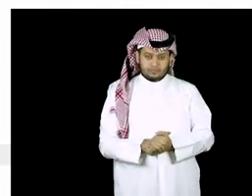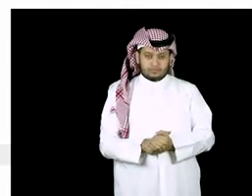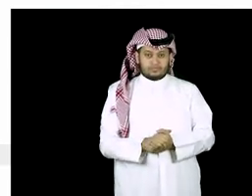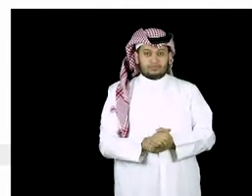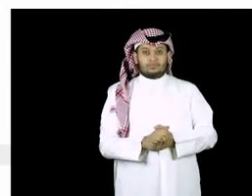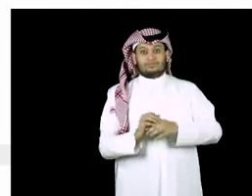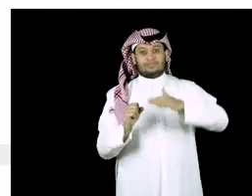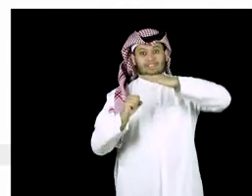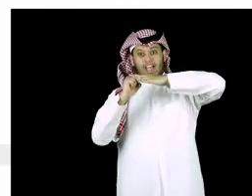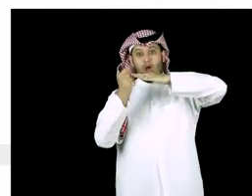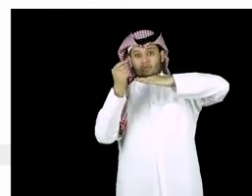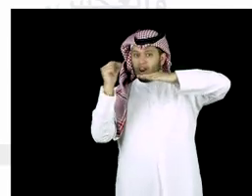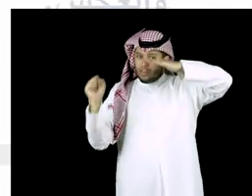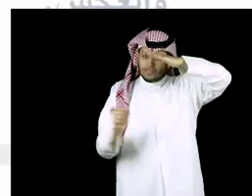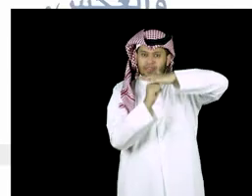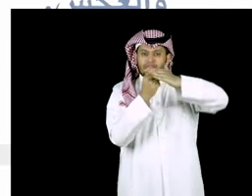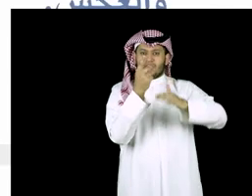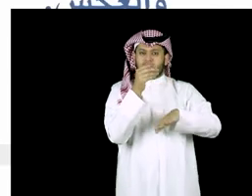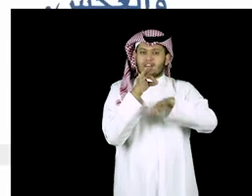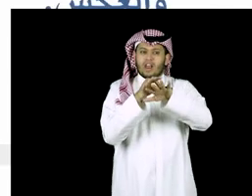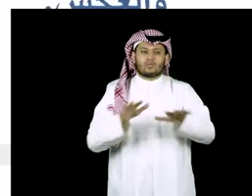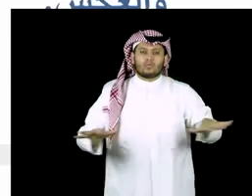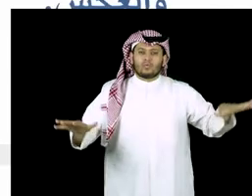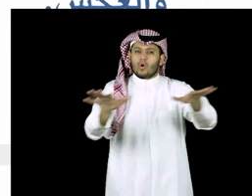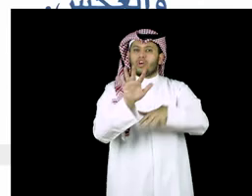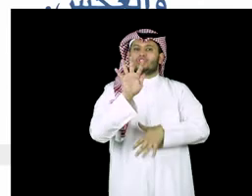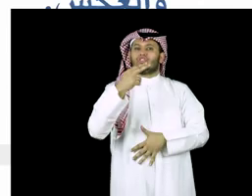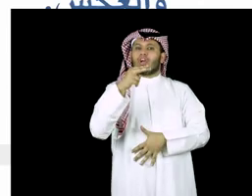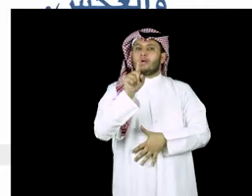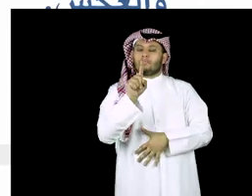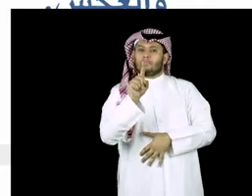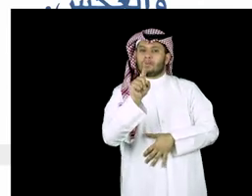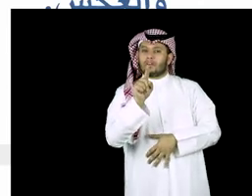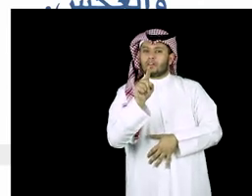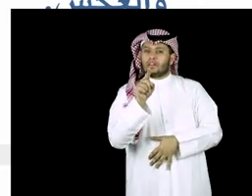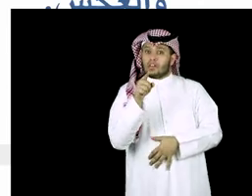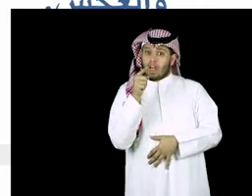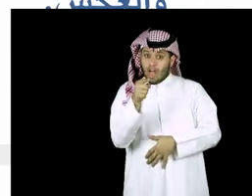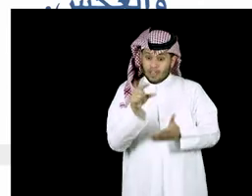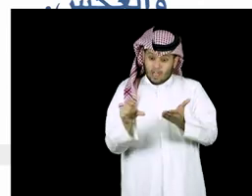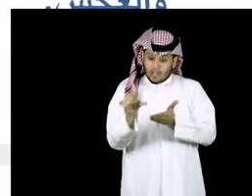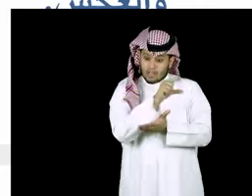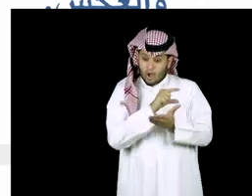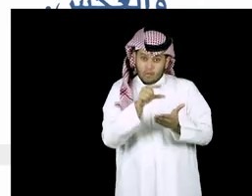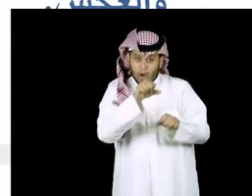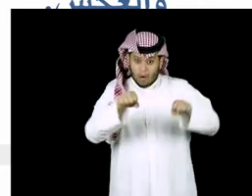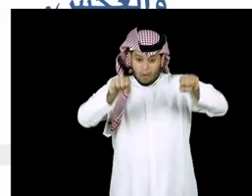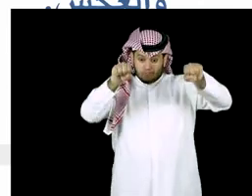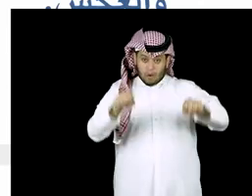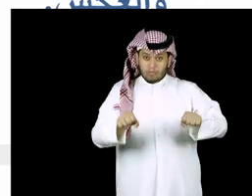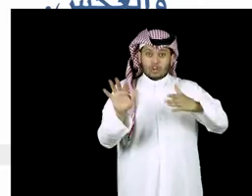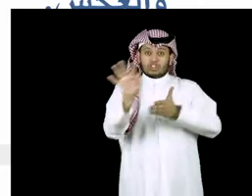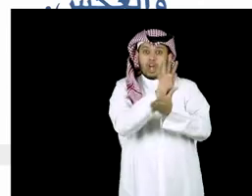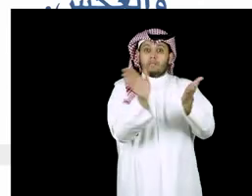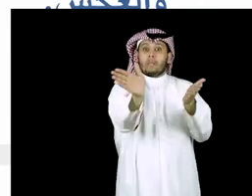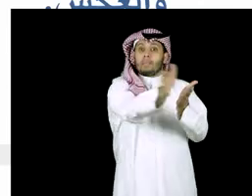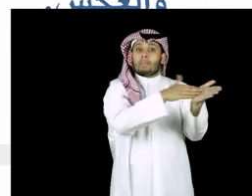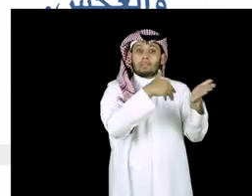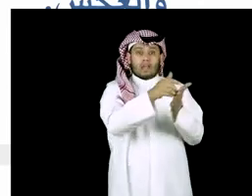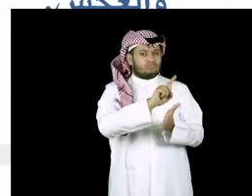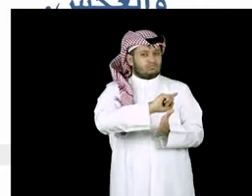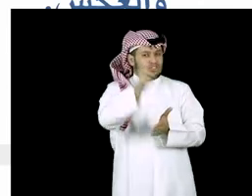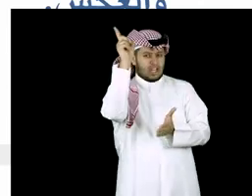الركن الثاني الرعية: لا يمكن أن تقوم دولة بدون شعب، والشعب في